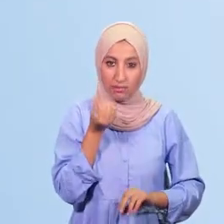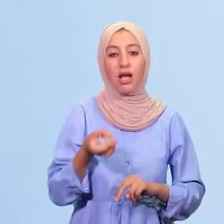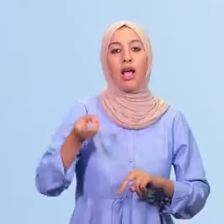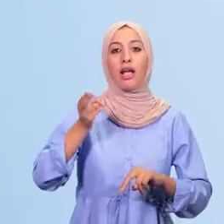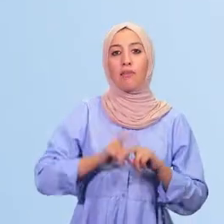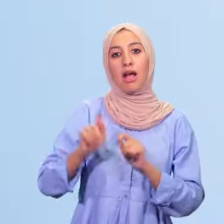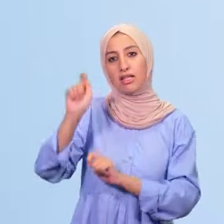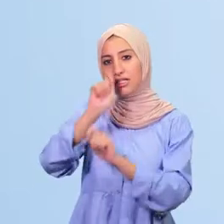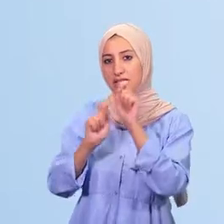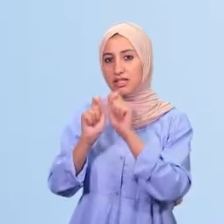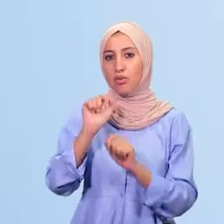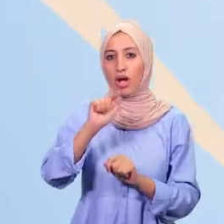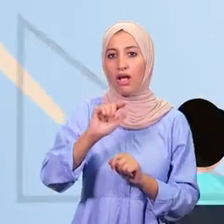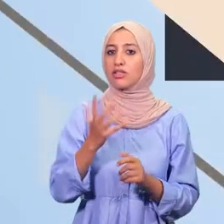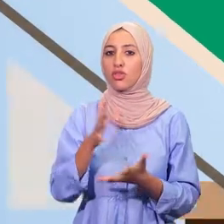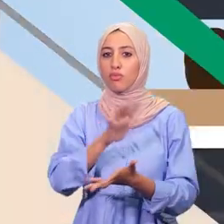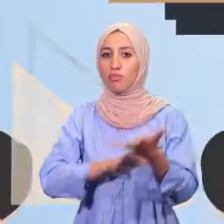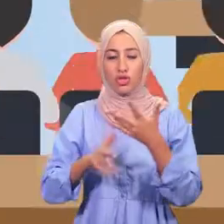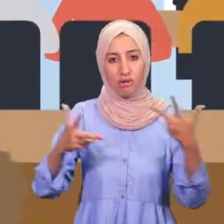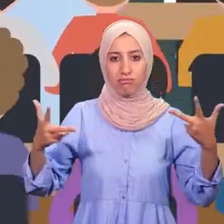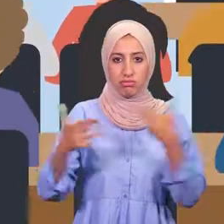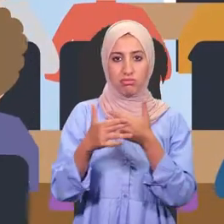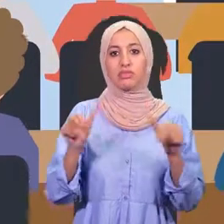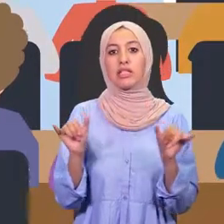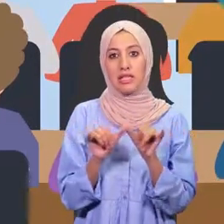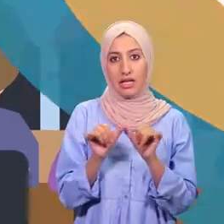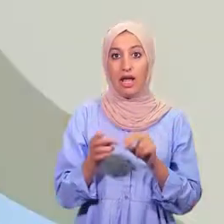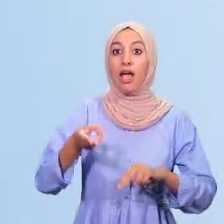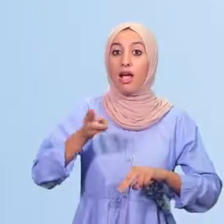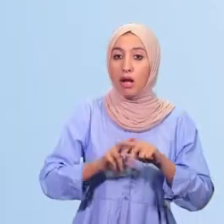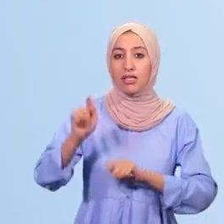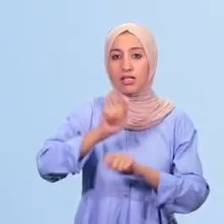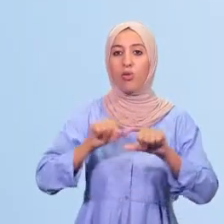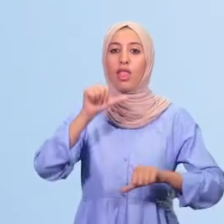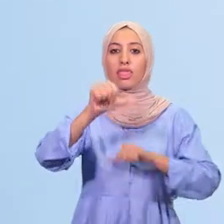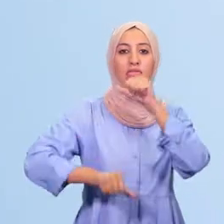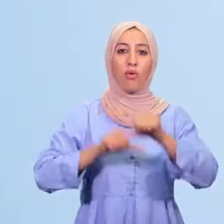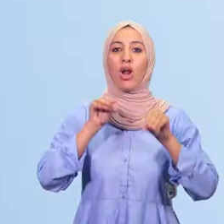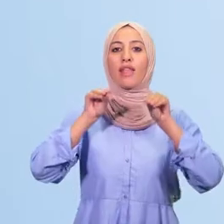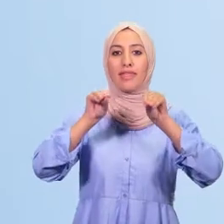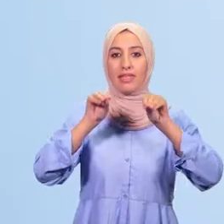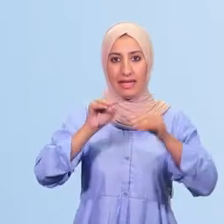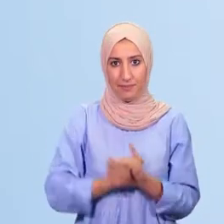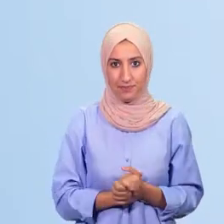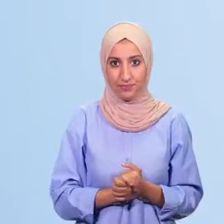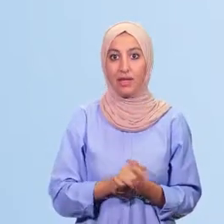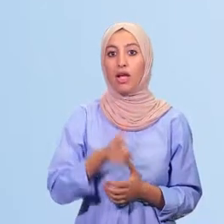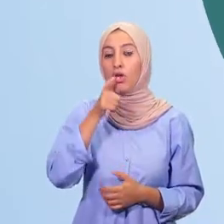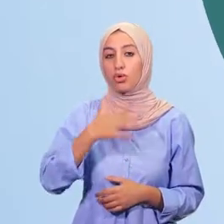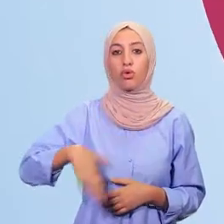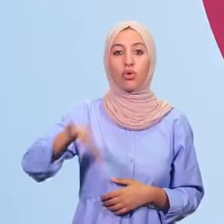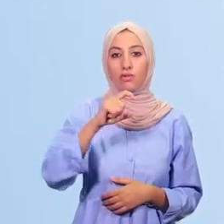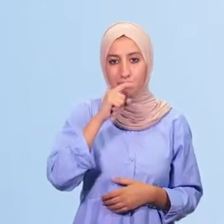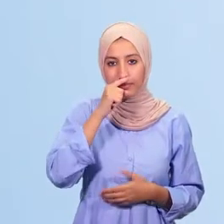مختص بمكافحة الجريمة الإلكترونية وعقد الدورات التدريبية يعزز الالتزام بالقيم والمبادئ